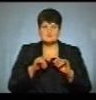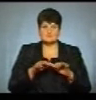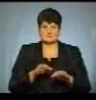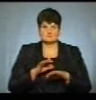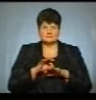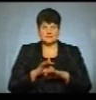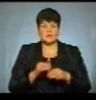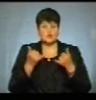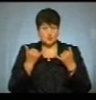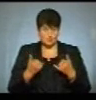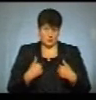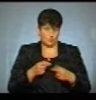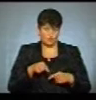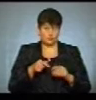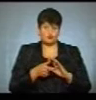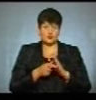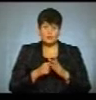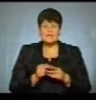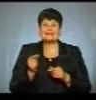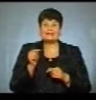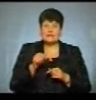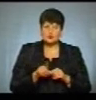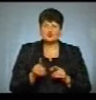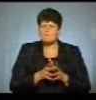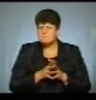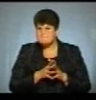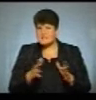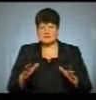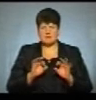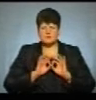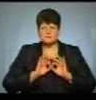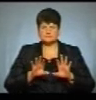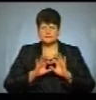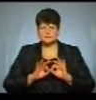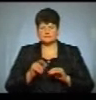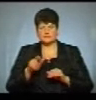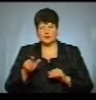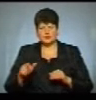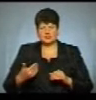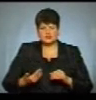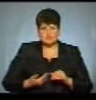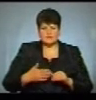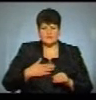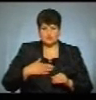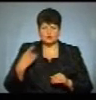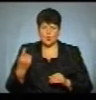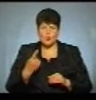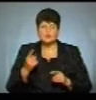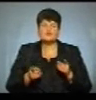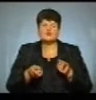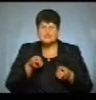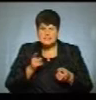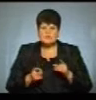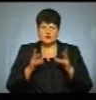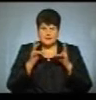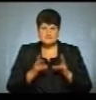от сьогодні я тут у вас в студії для того, щоб максимально проінформувати наших глядачів, жителів нашої області, що дійсно небезпека